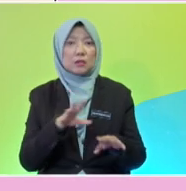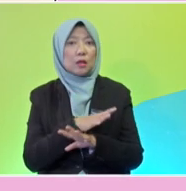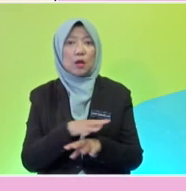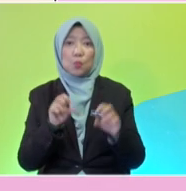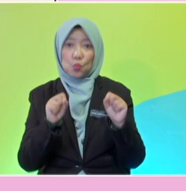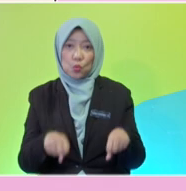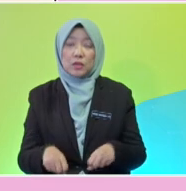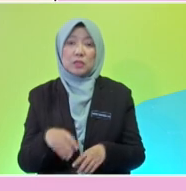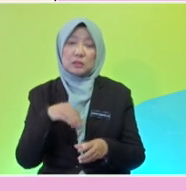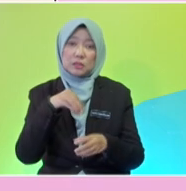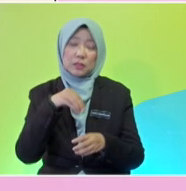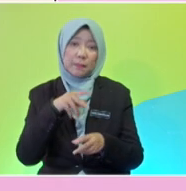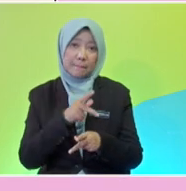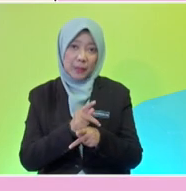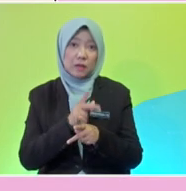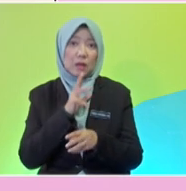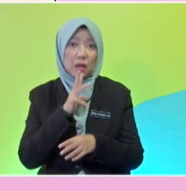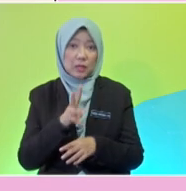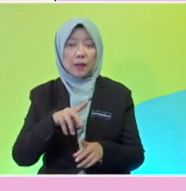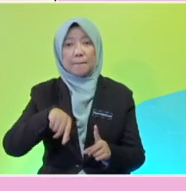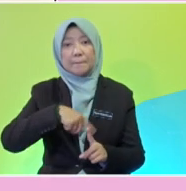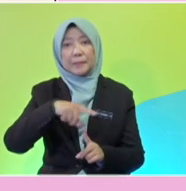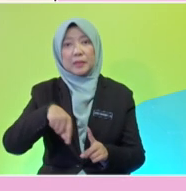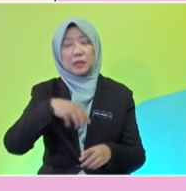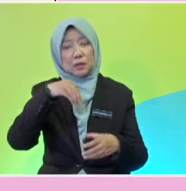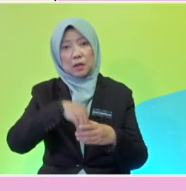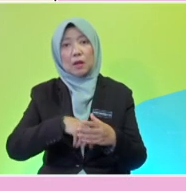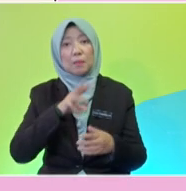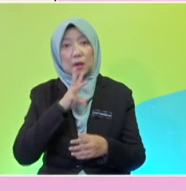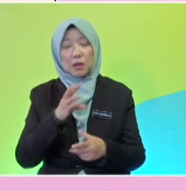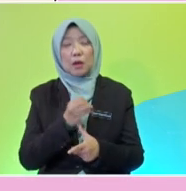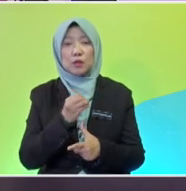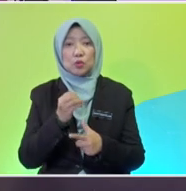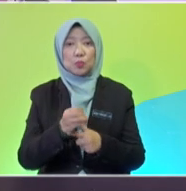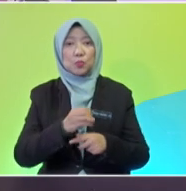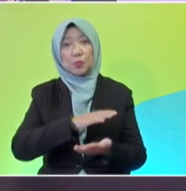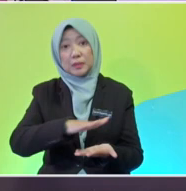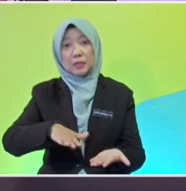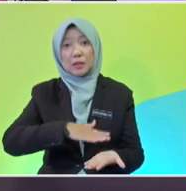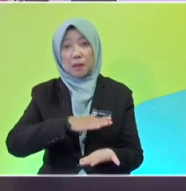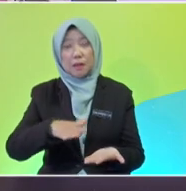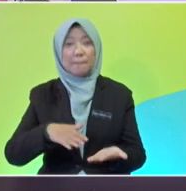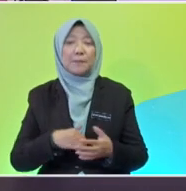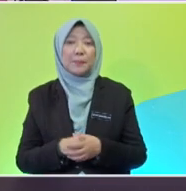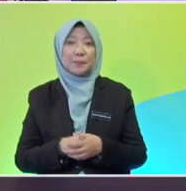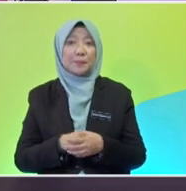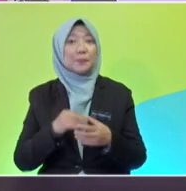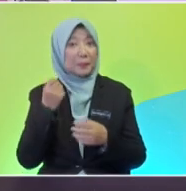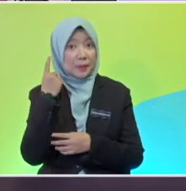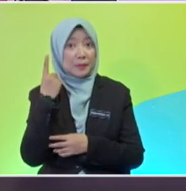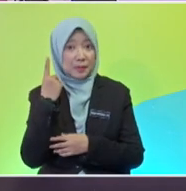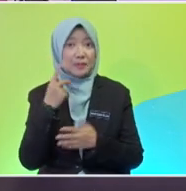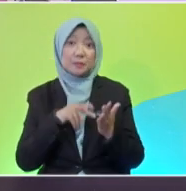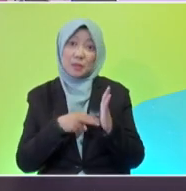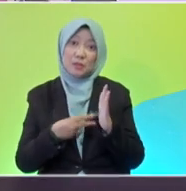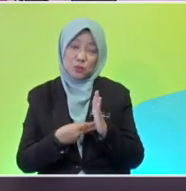air apabila direndam atau dilap pada permukaan air jadi kita tahu kan maksud bahan serat air